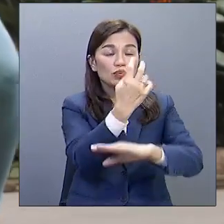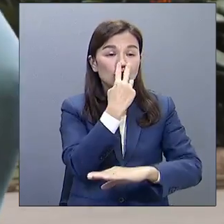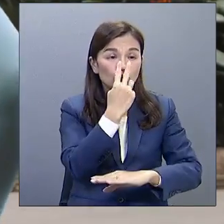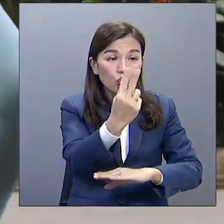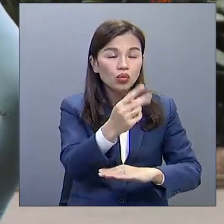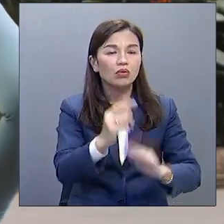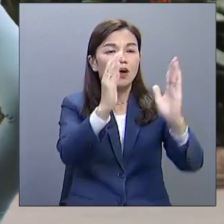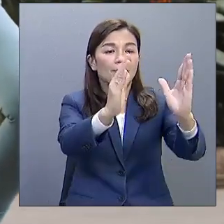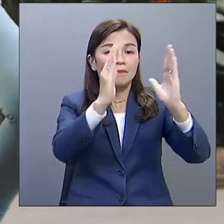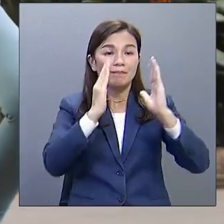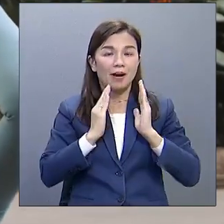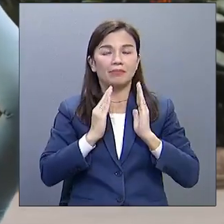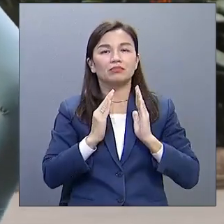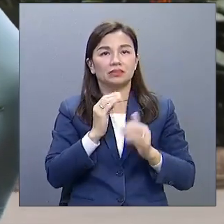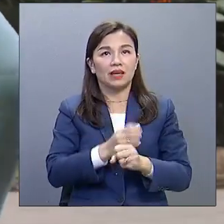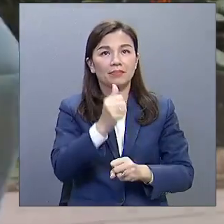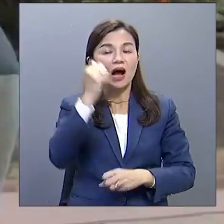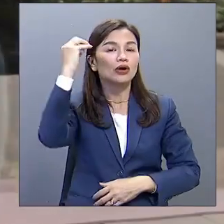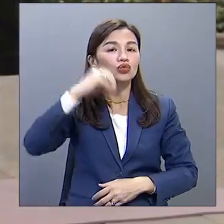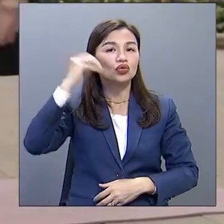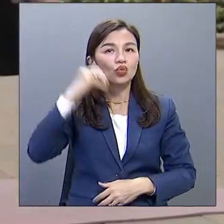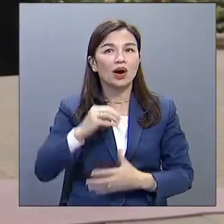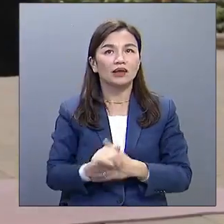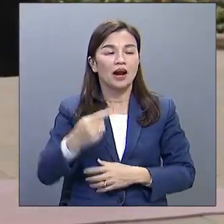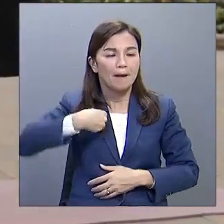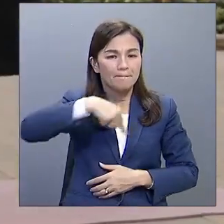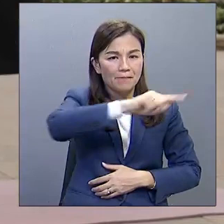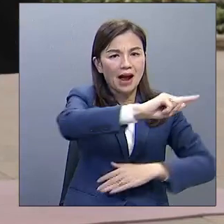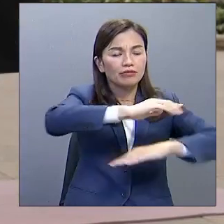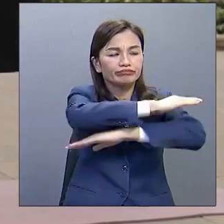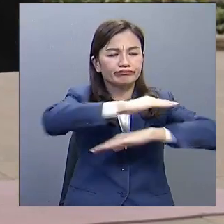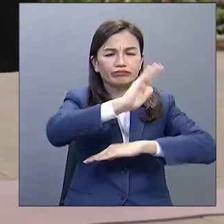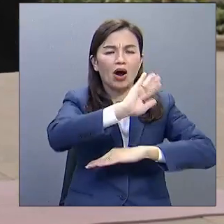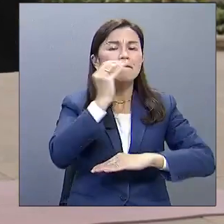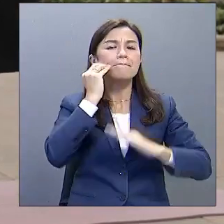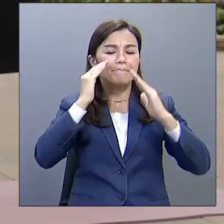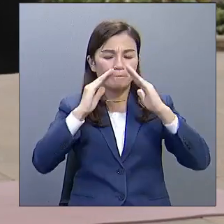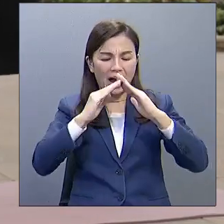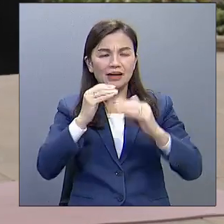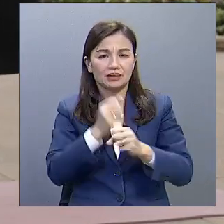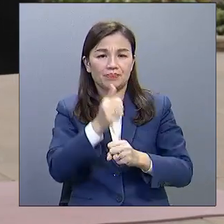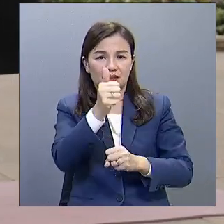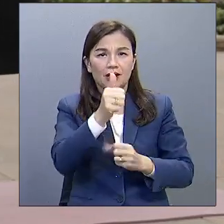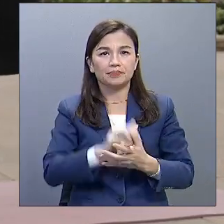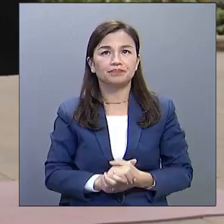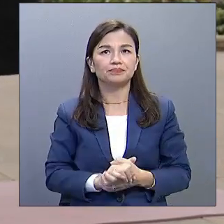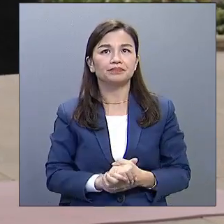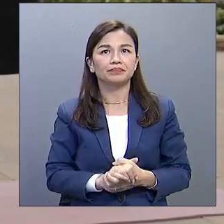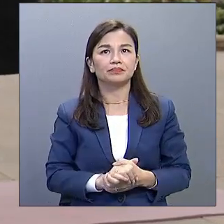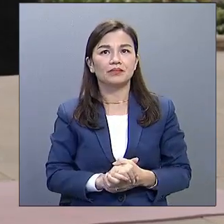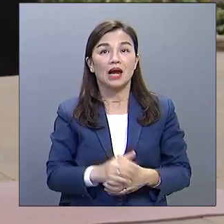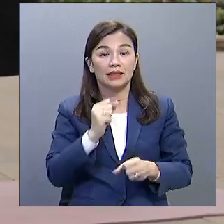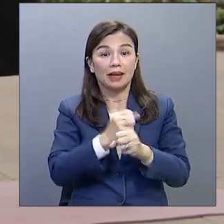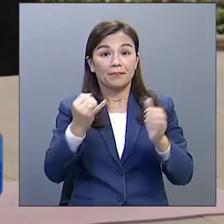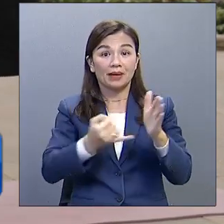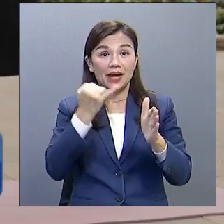เน้นสม่ำเสมอแล้วก็ทำได้ทุกวันไม่ต้องว่าไปฟิตเนสหมอแนะนำว่าอยู่ที่บ้านก็ให้ทำได้นะคะ เน้นเป็นท่าง่ายๆ